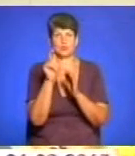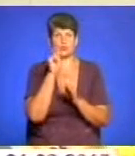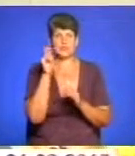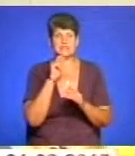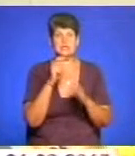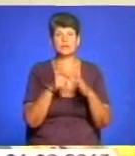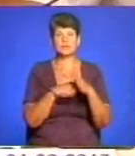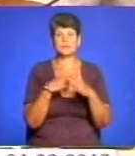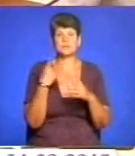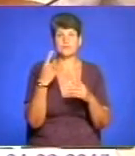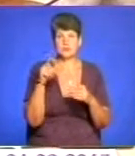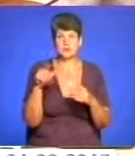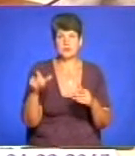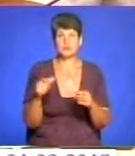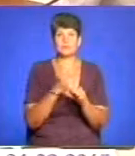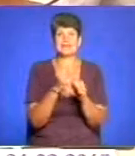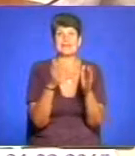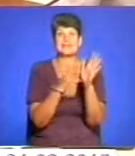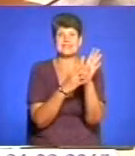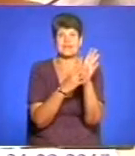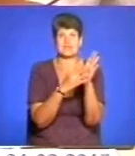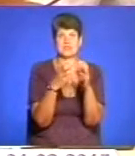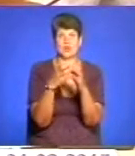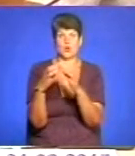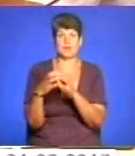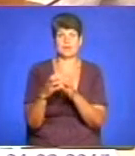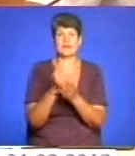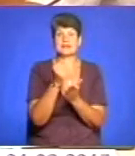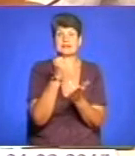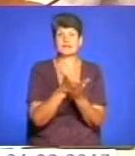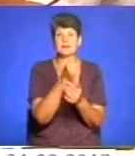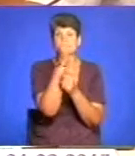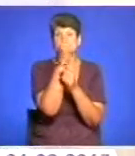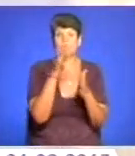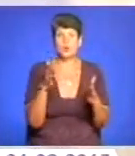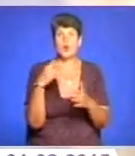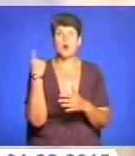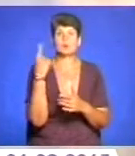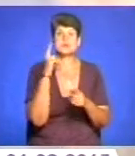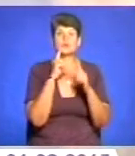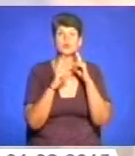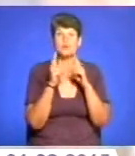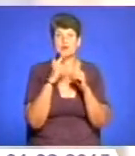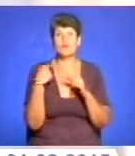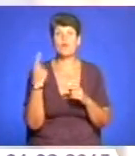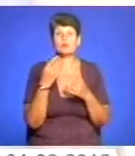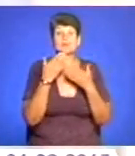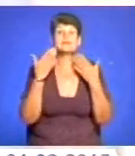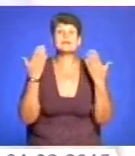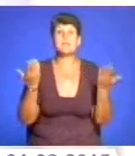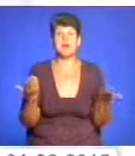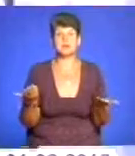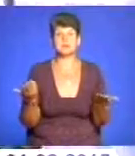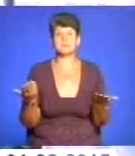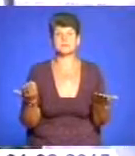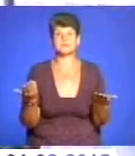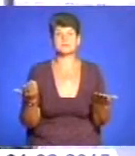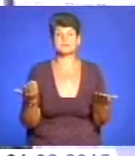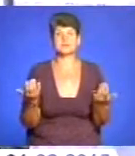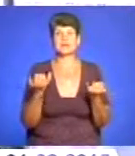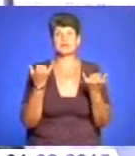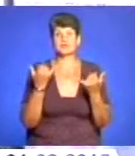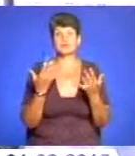донеччани сформували 9 громад. Але затвердити їх неможливо, адже обласної ради в області просто немає. До